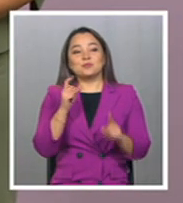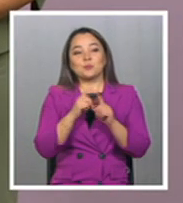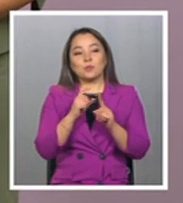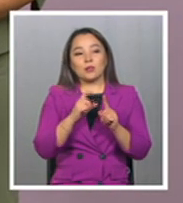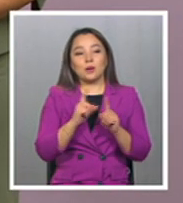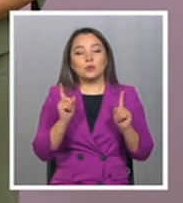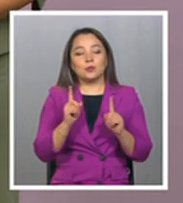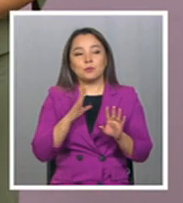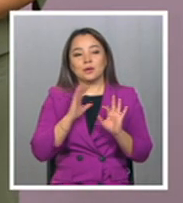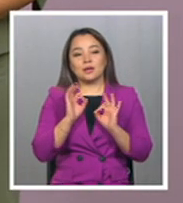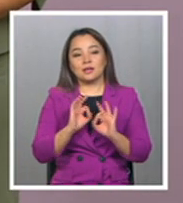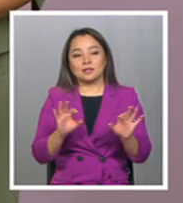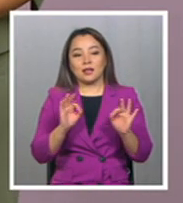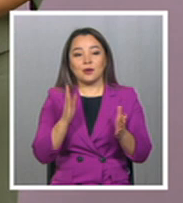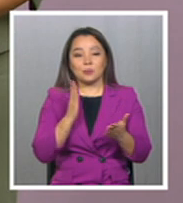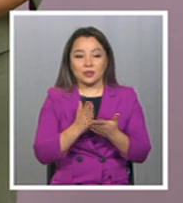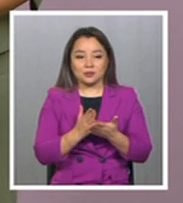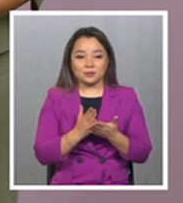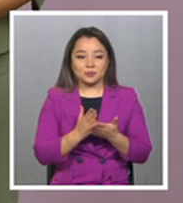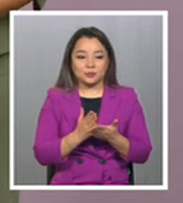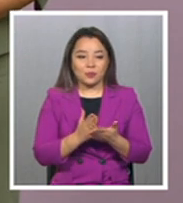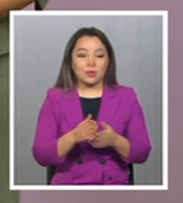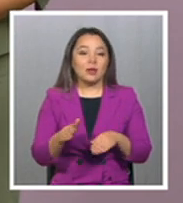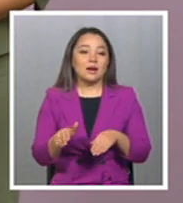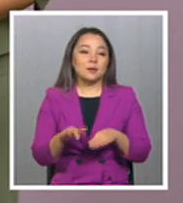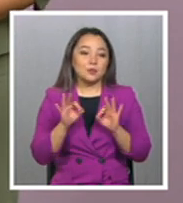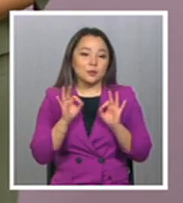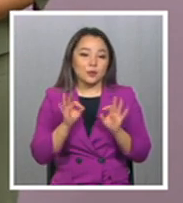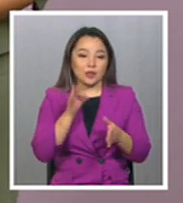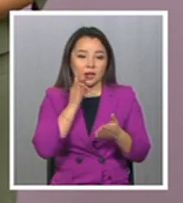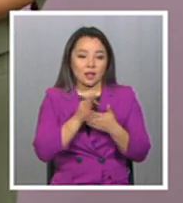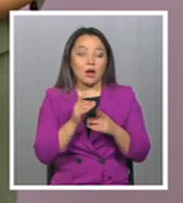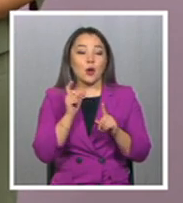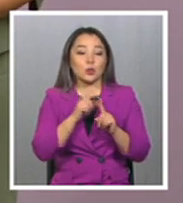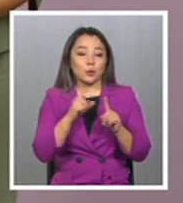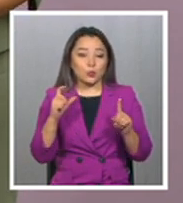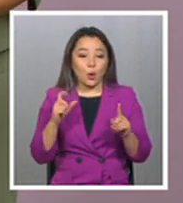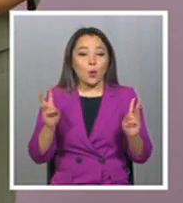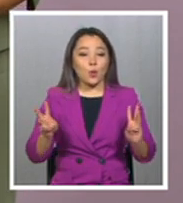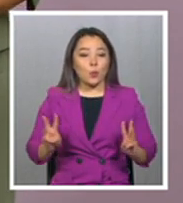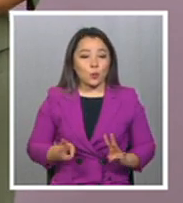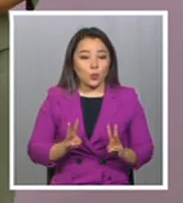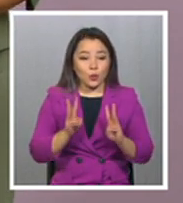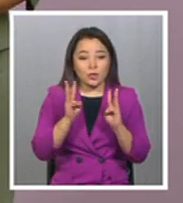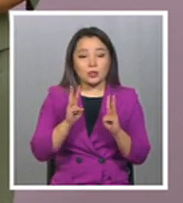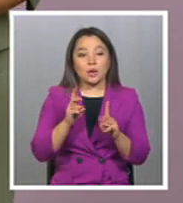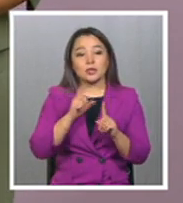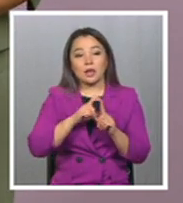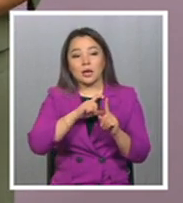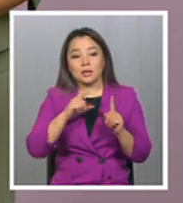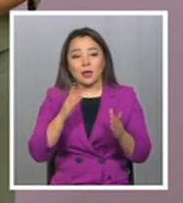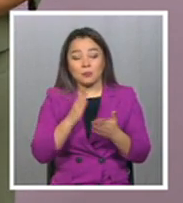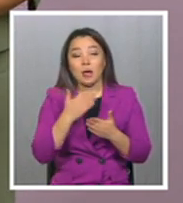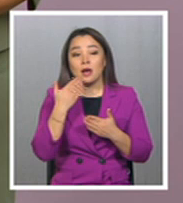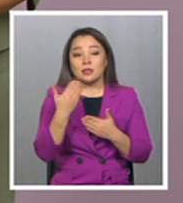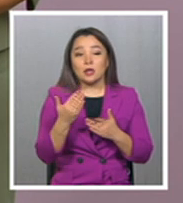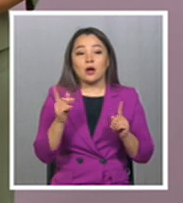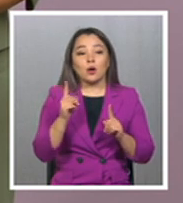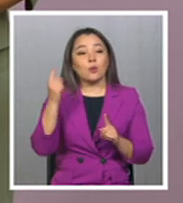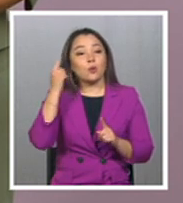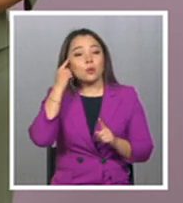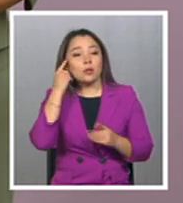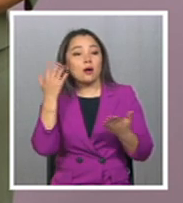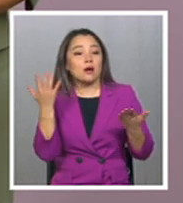туралы сөз болды? Дұрыс айтасыңдар, мәтінде өрт туралы сөз болды. Олай болса, сендер қалай